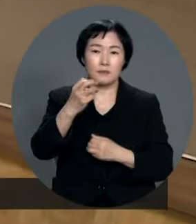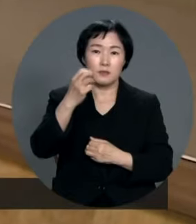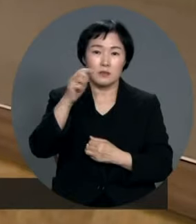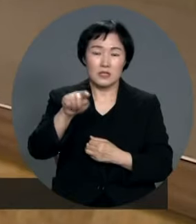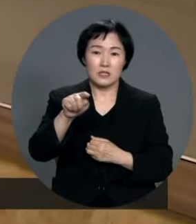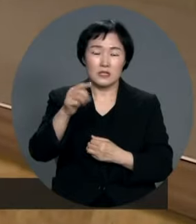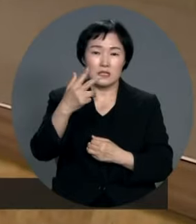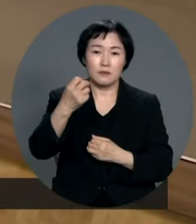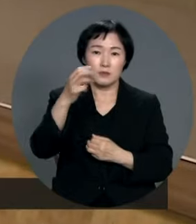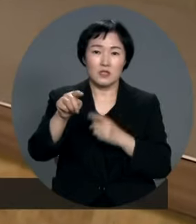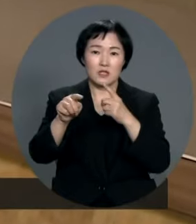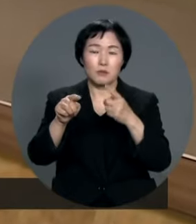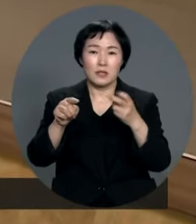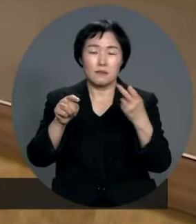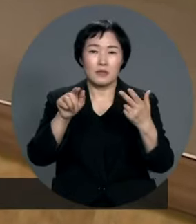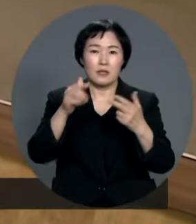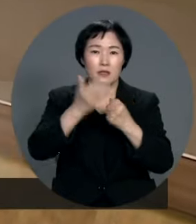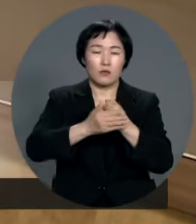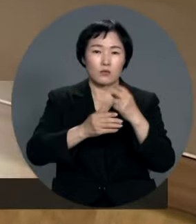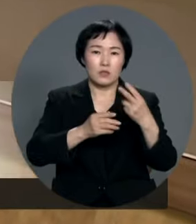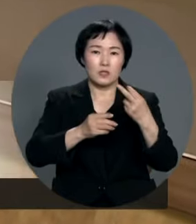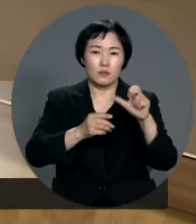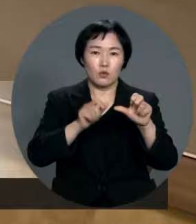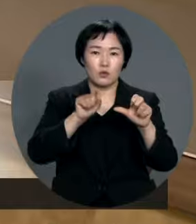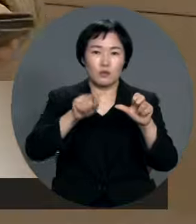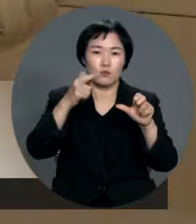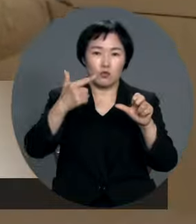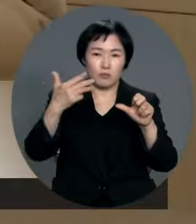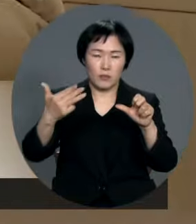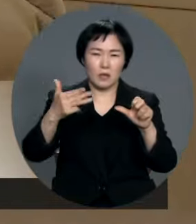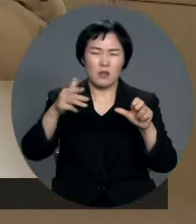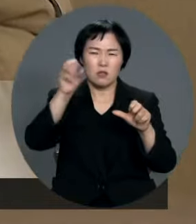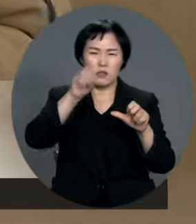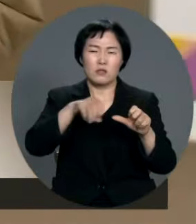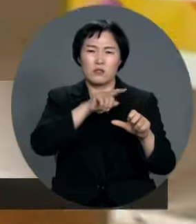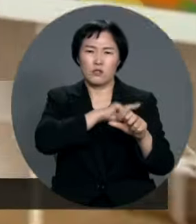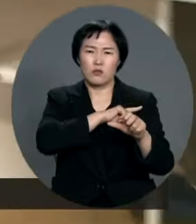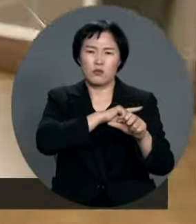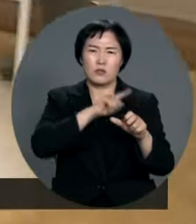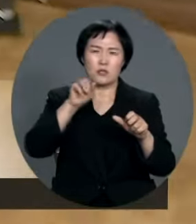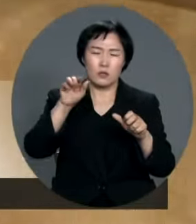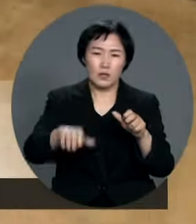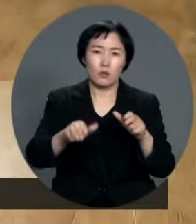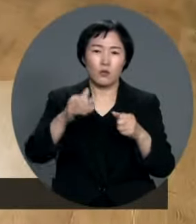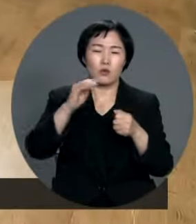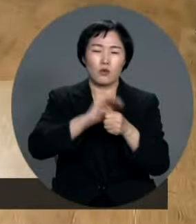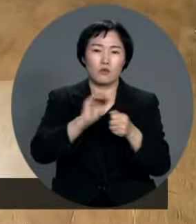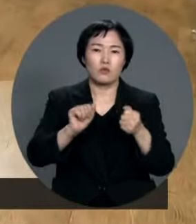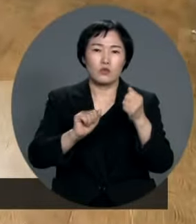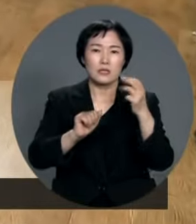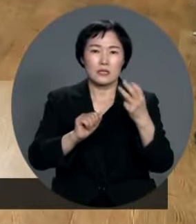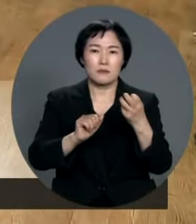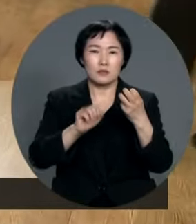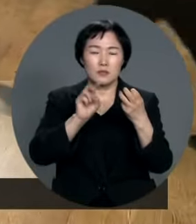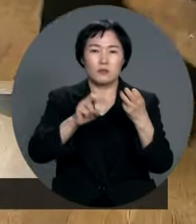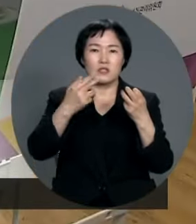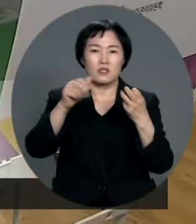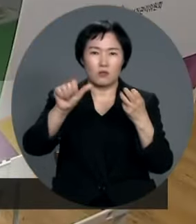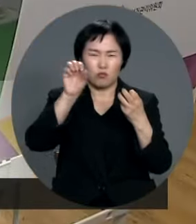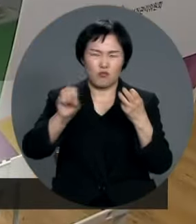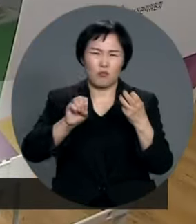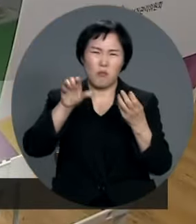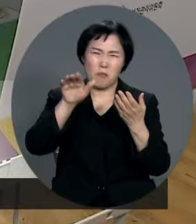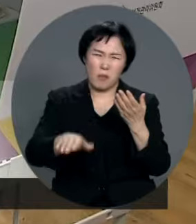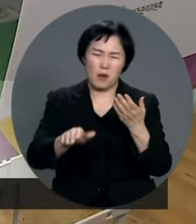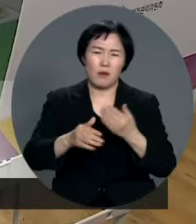기록했는데 대구는 25.6%로 전국에서 가장 낮았고 경북도 30.75%로 전국 평균을